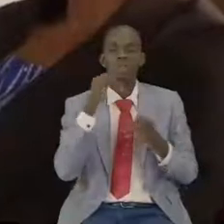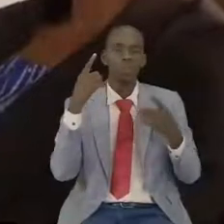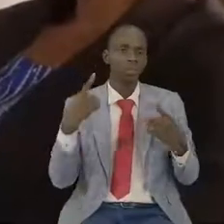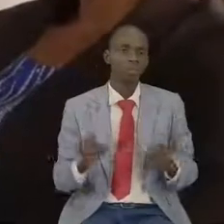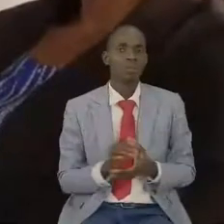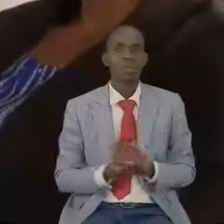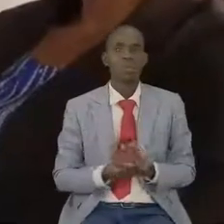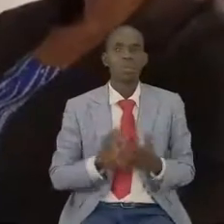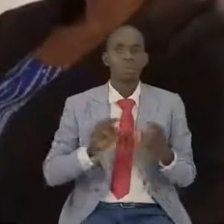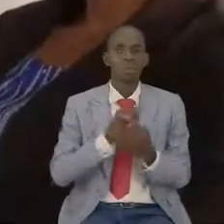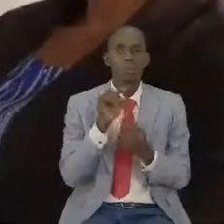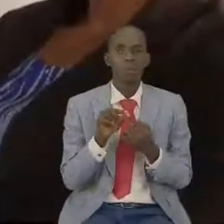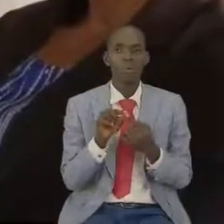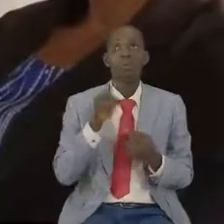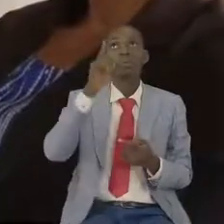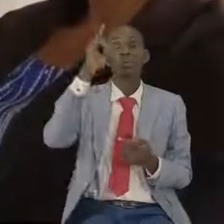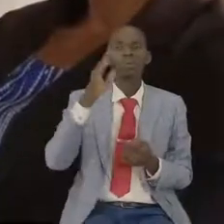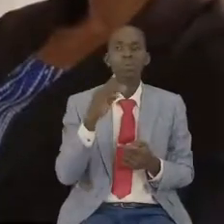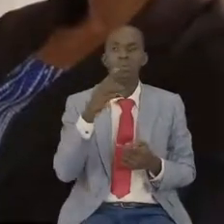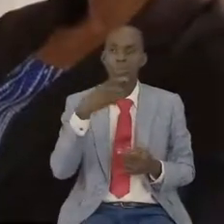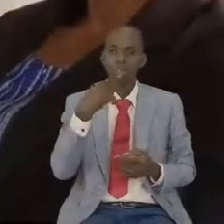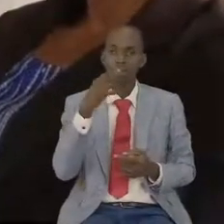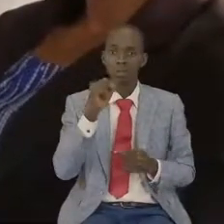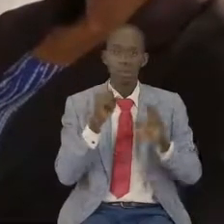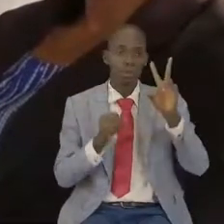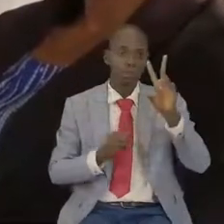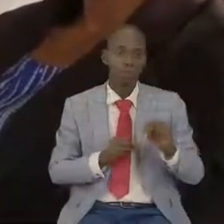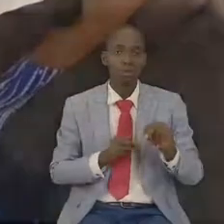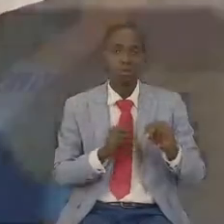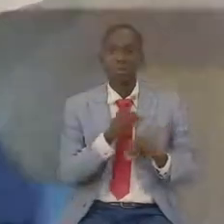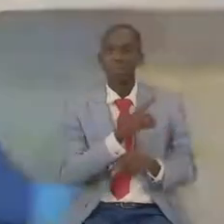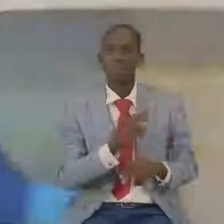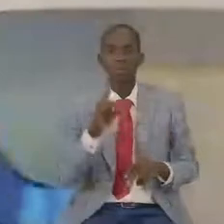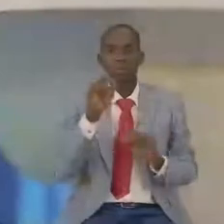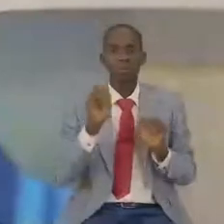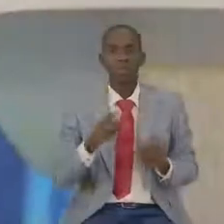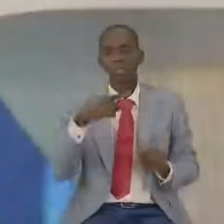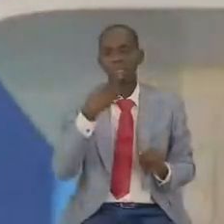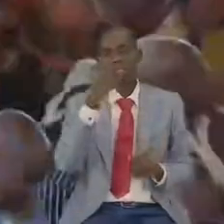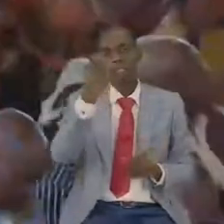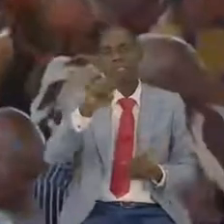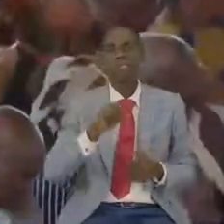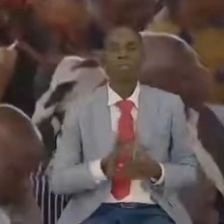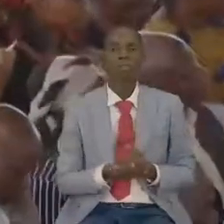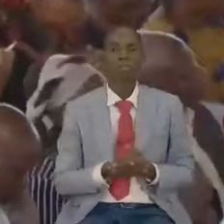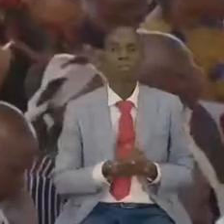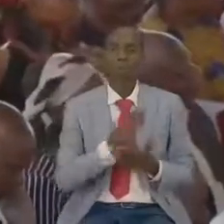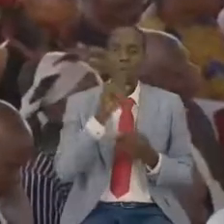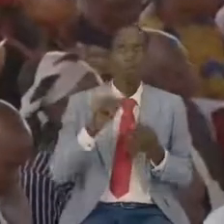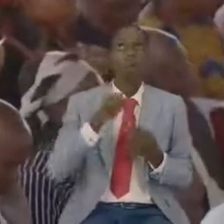Quand Dieu dit non, personne ne peut dire oui. Quand Dieu